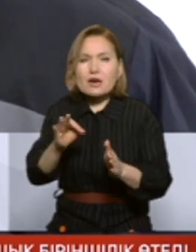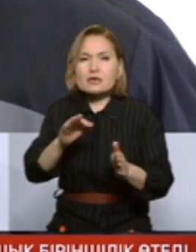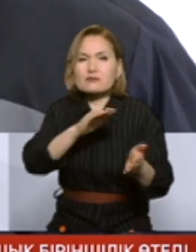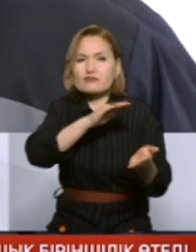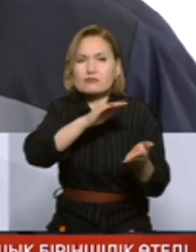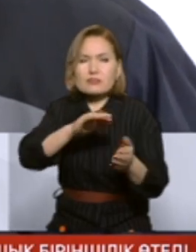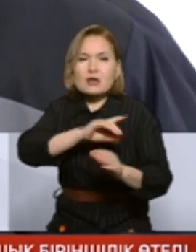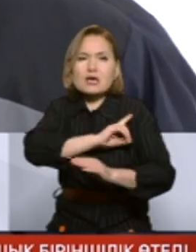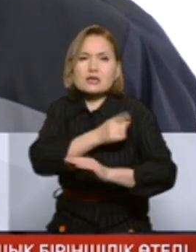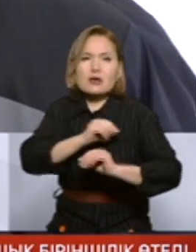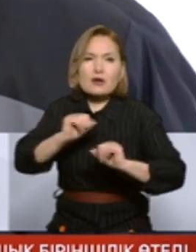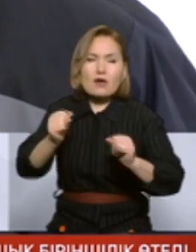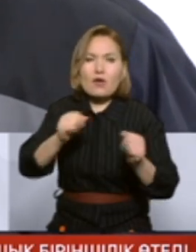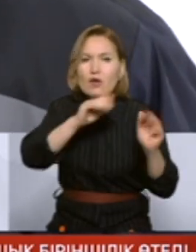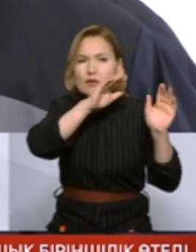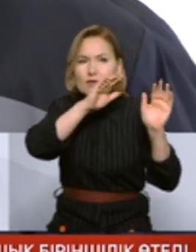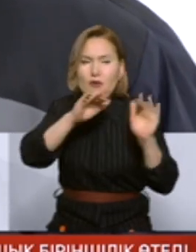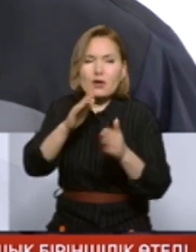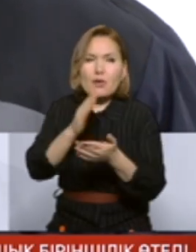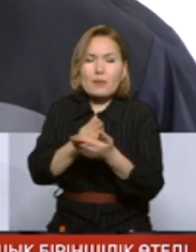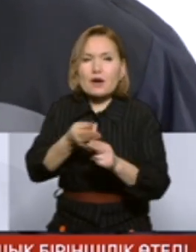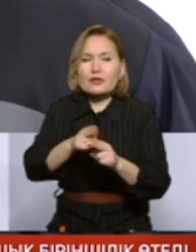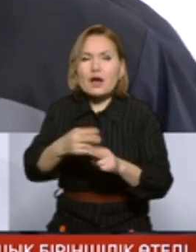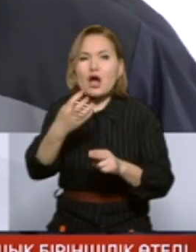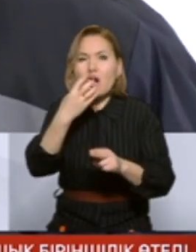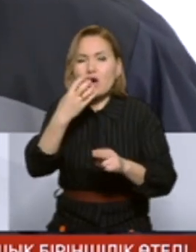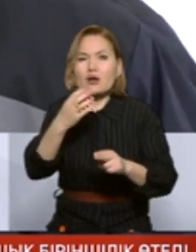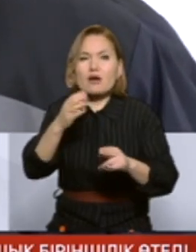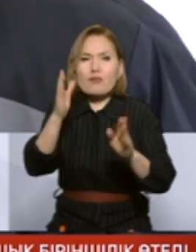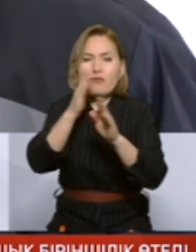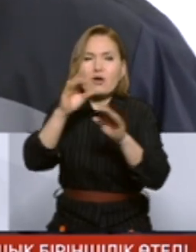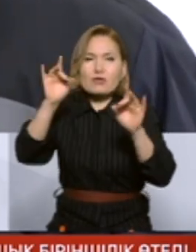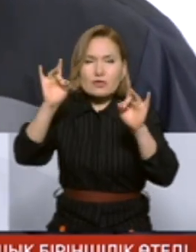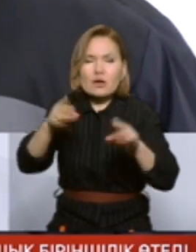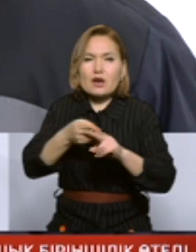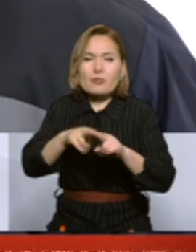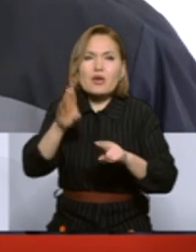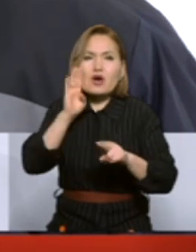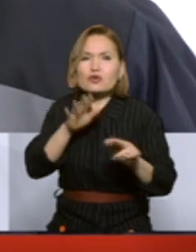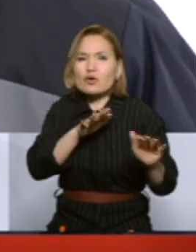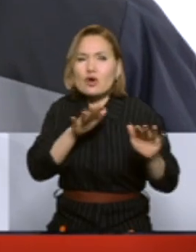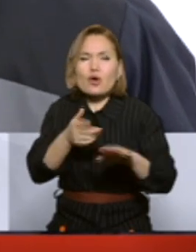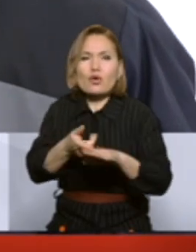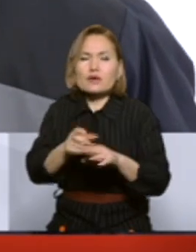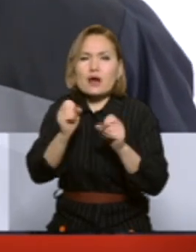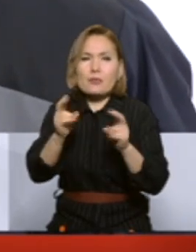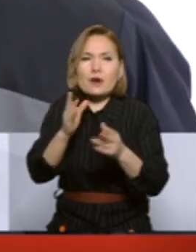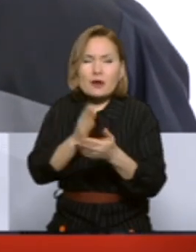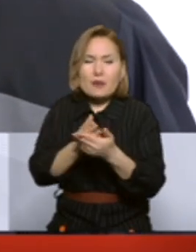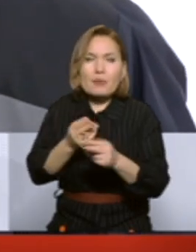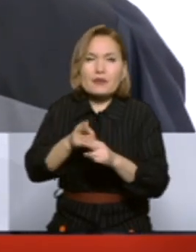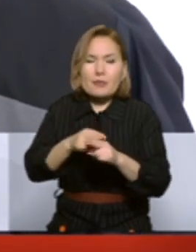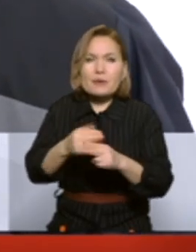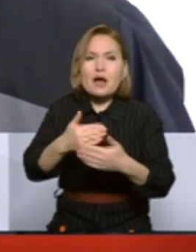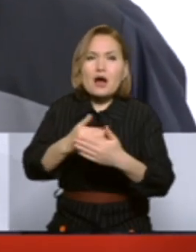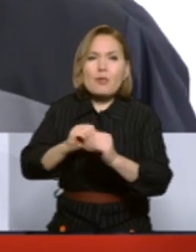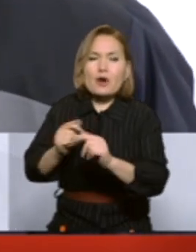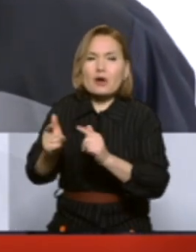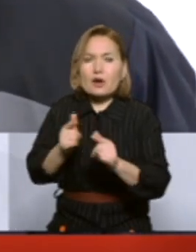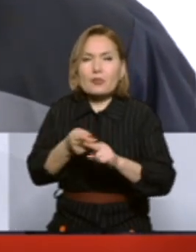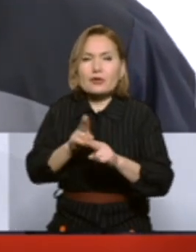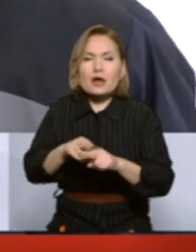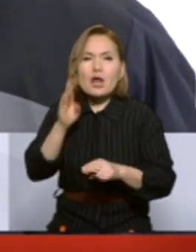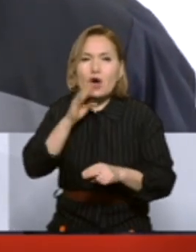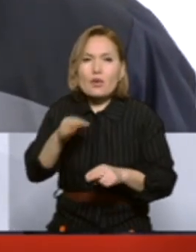Агунтоз, гидрология Алгпикет, Чумстептер, Кунжилна Бастаганда, Эртурца Отца, Инсудинги Нюльчеп, Ахпарат Перетн Буламс, Шарну